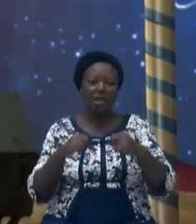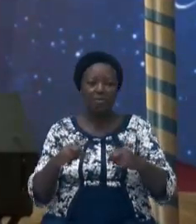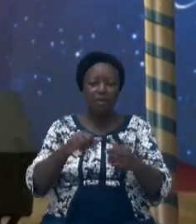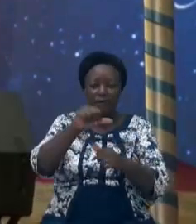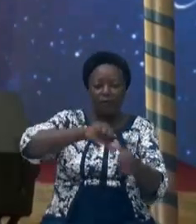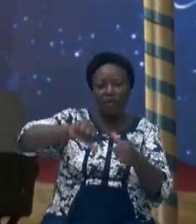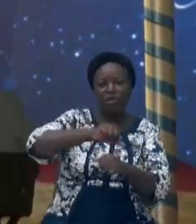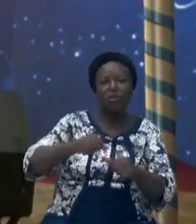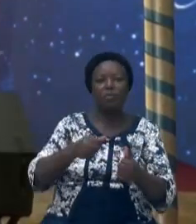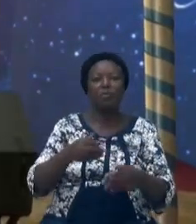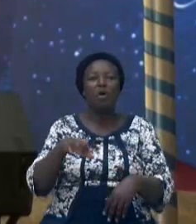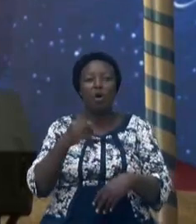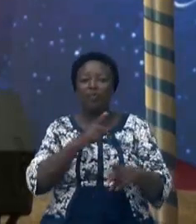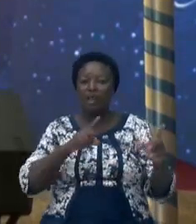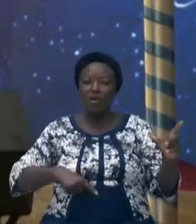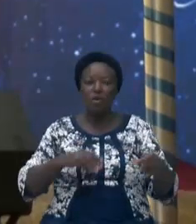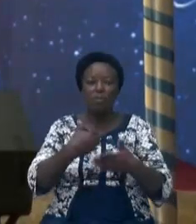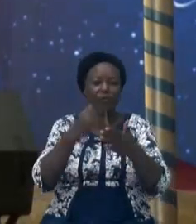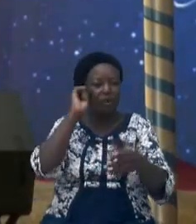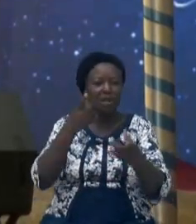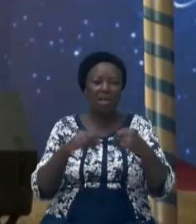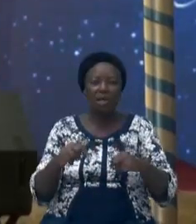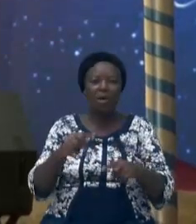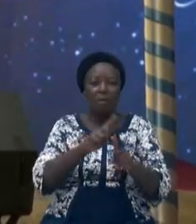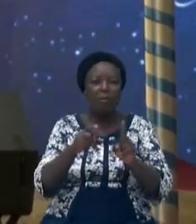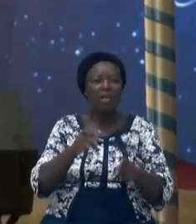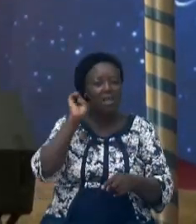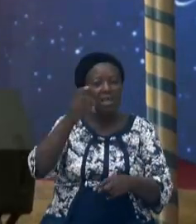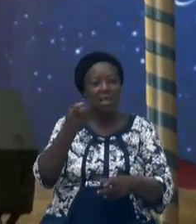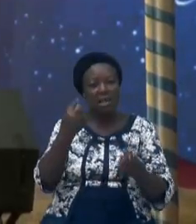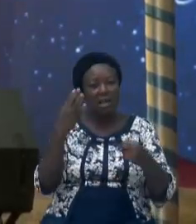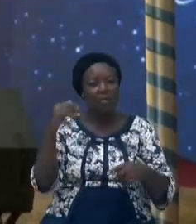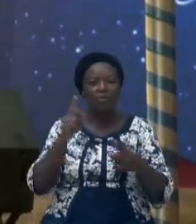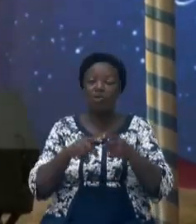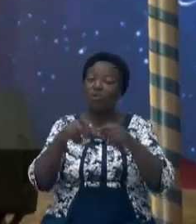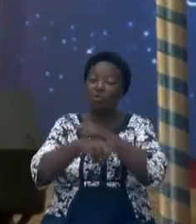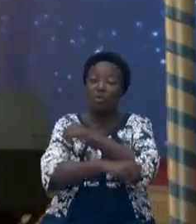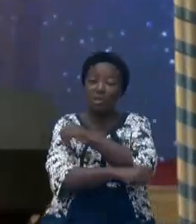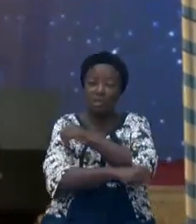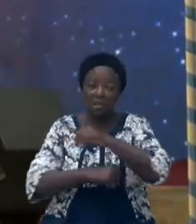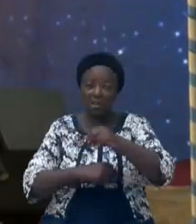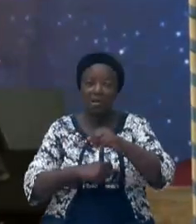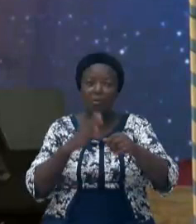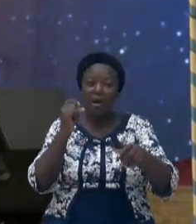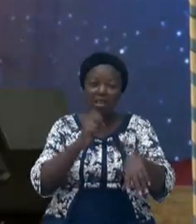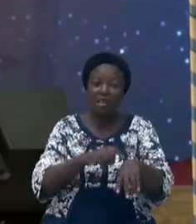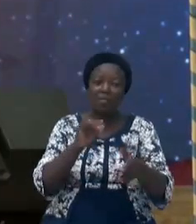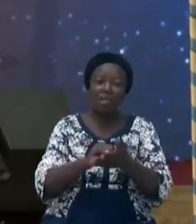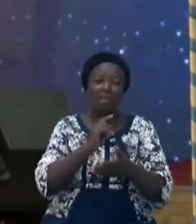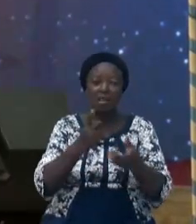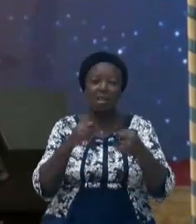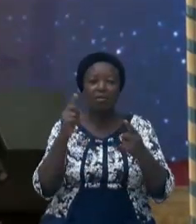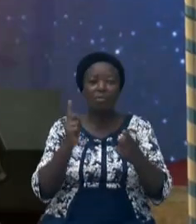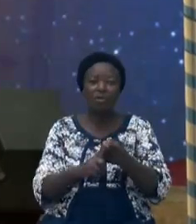qu'il devienne le privilège a manqué le vienna la communion avec le seigneur avant qu'il devienne il est venu pour dérober